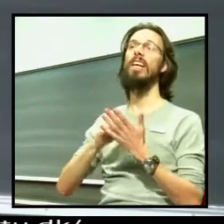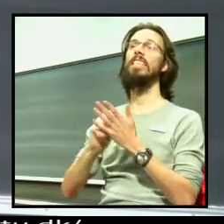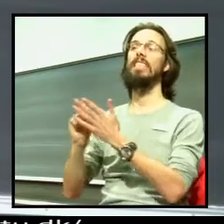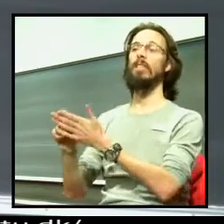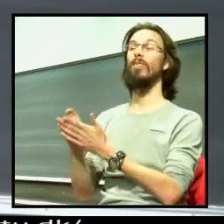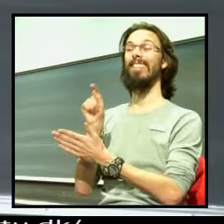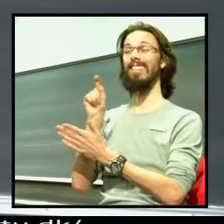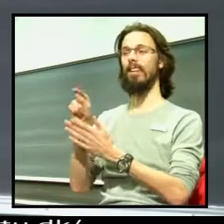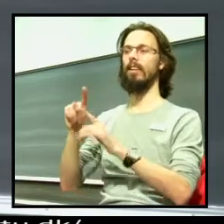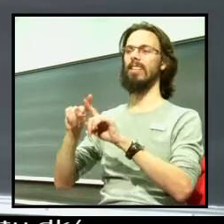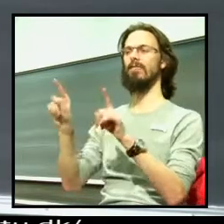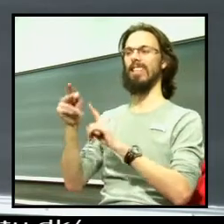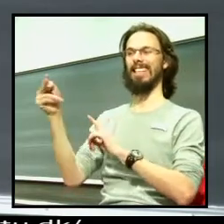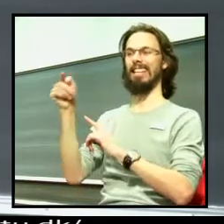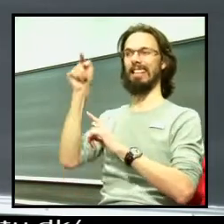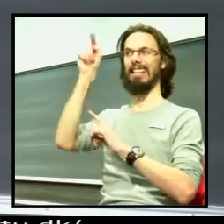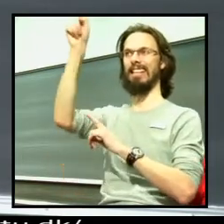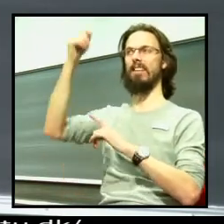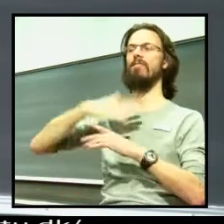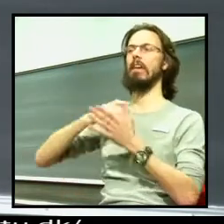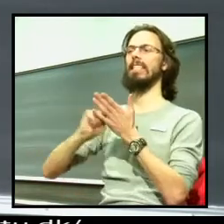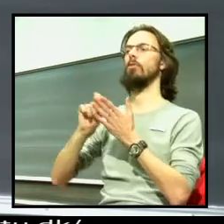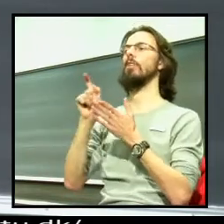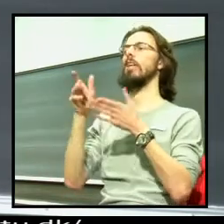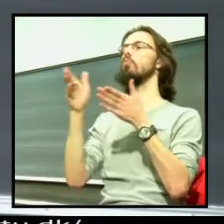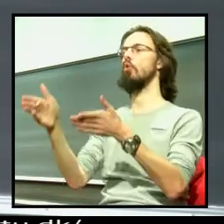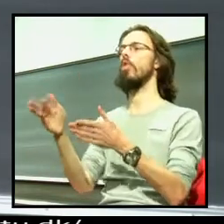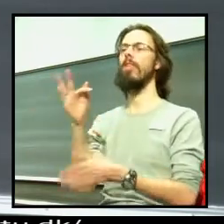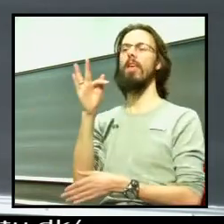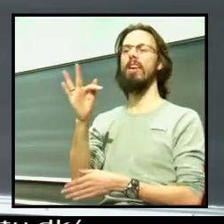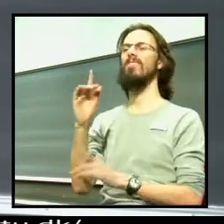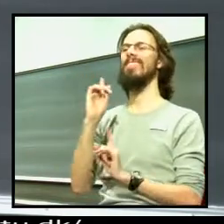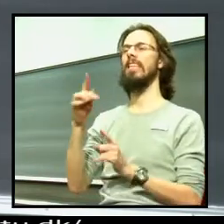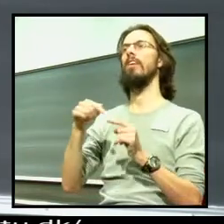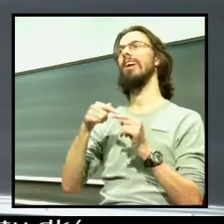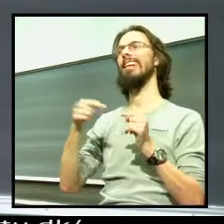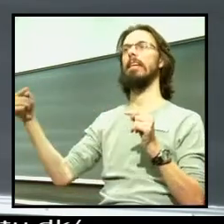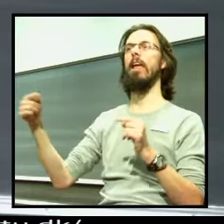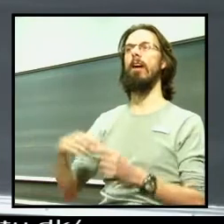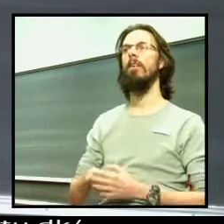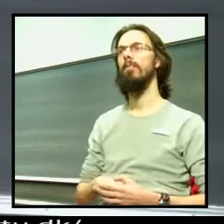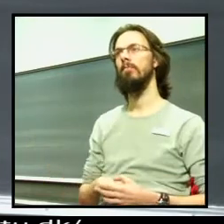den der differentialligning deroppe på den der måde, hvor f skal være lineær.